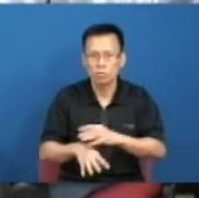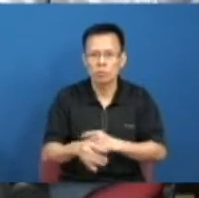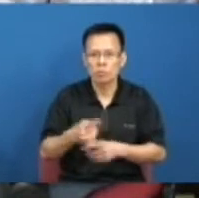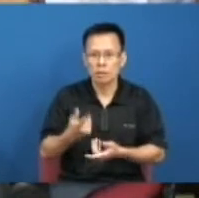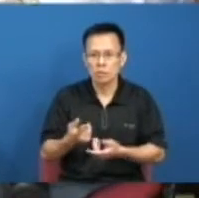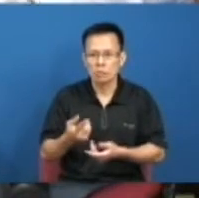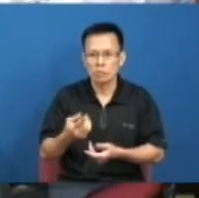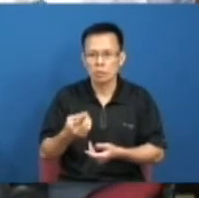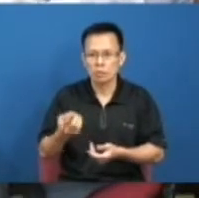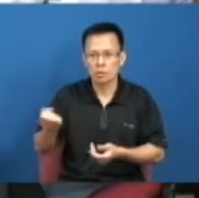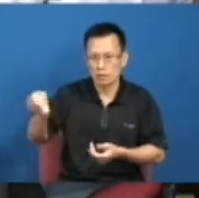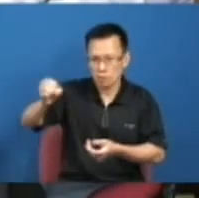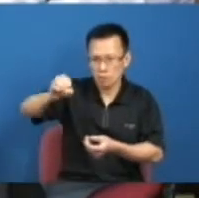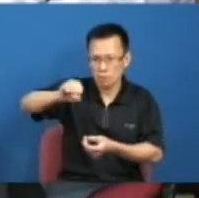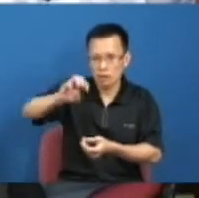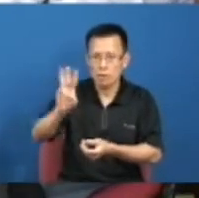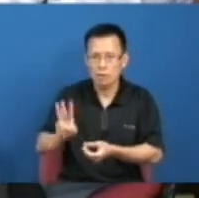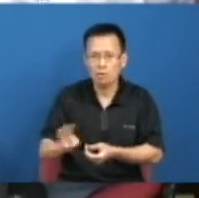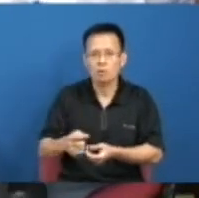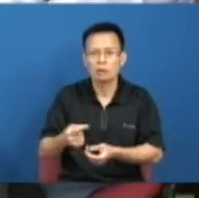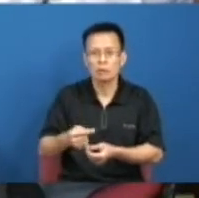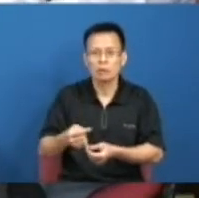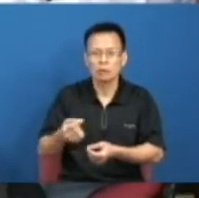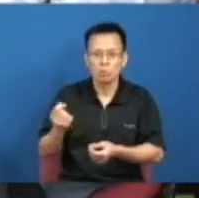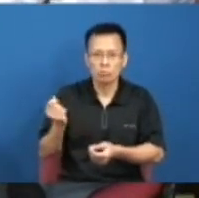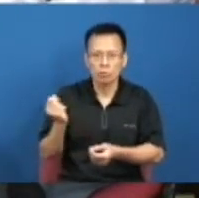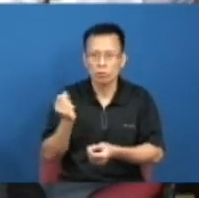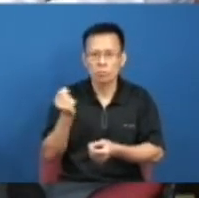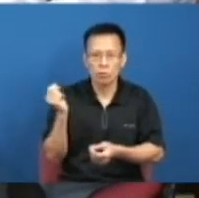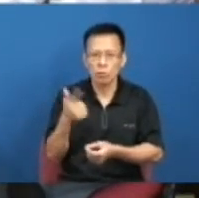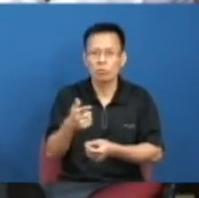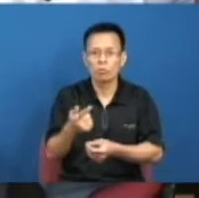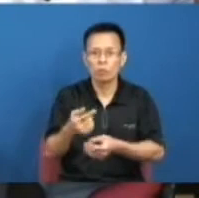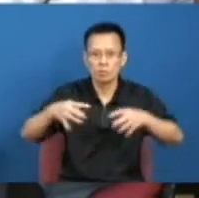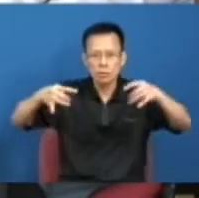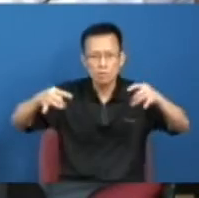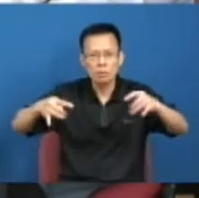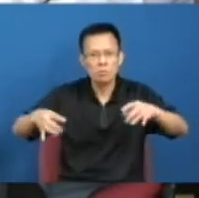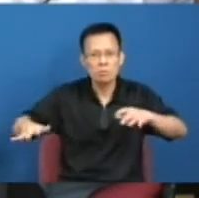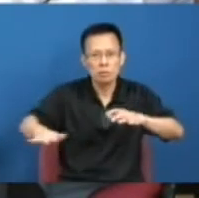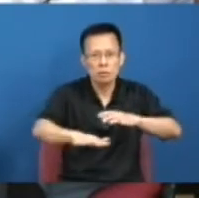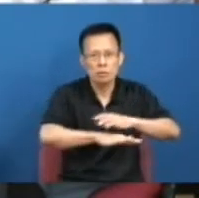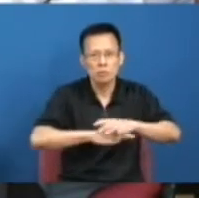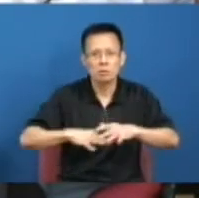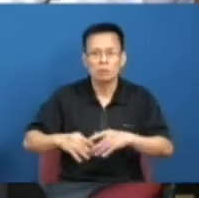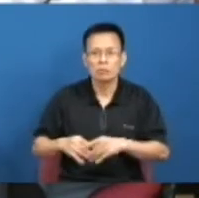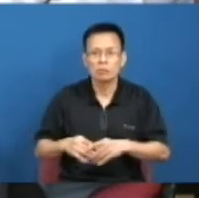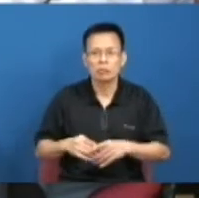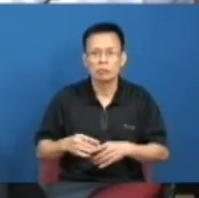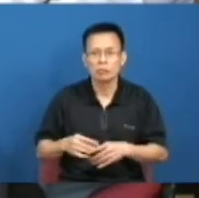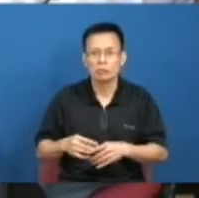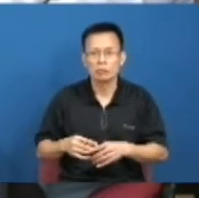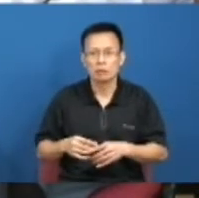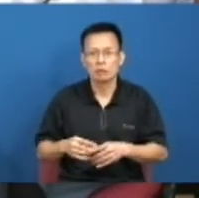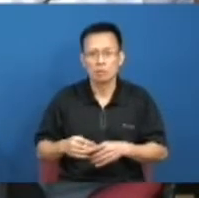就多於一啲 shipment？ 係，冇錯冇錯， 即係可以即係溶解度或者即係個即